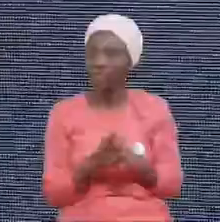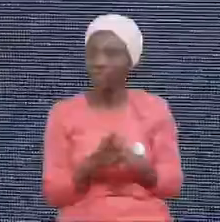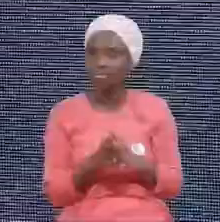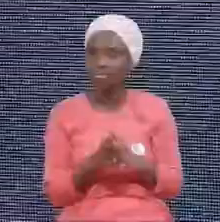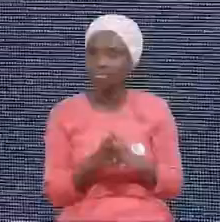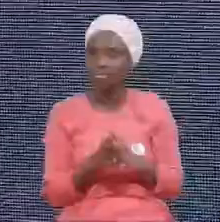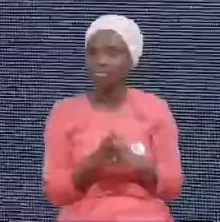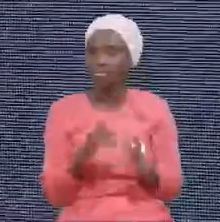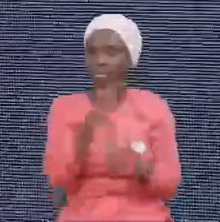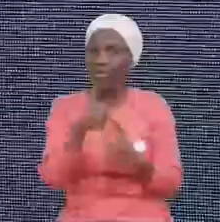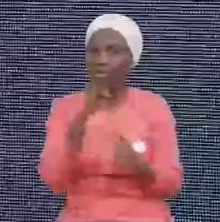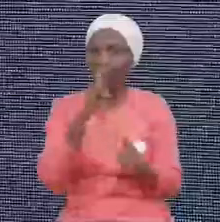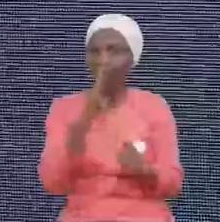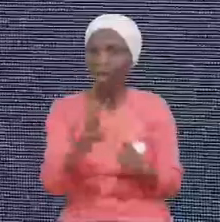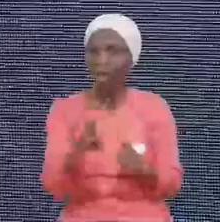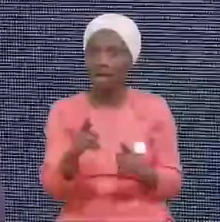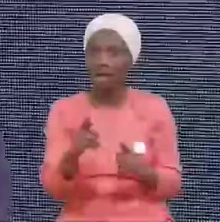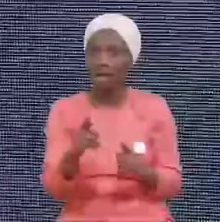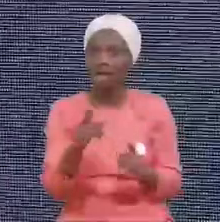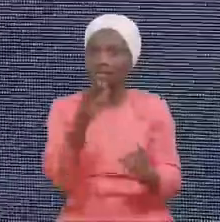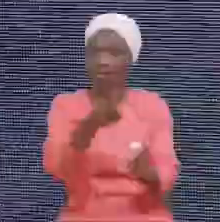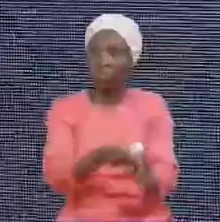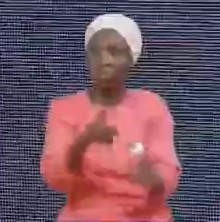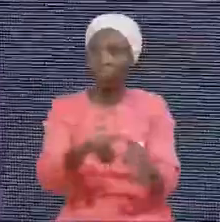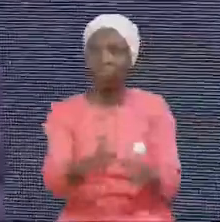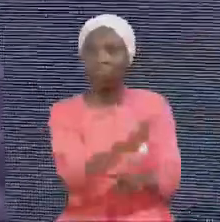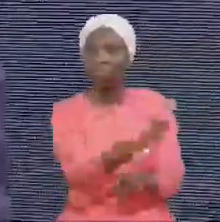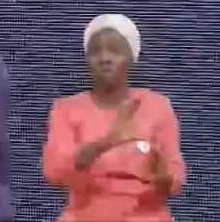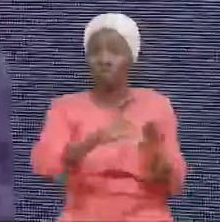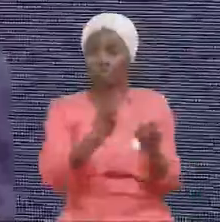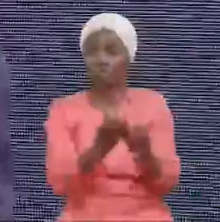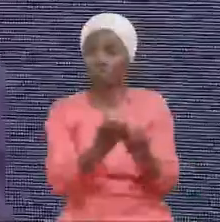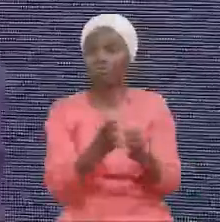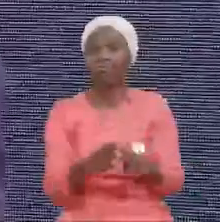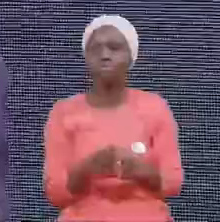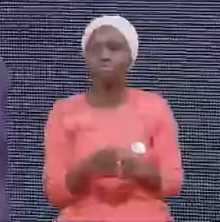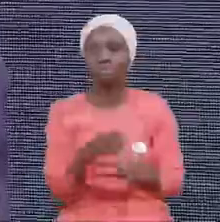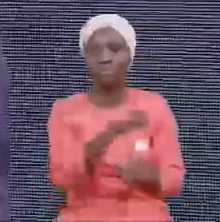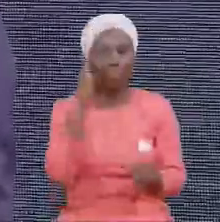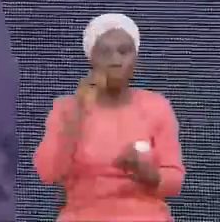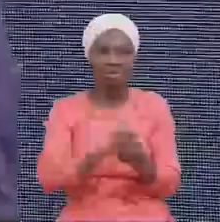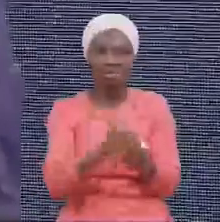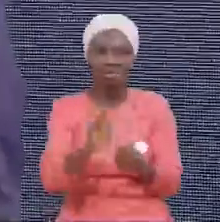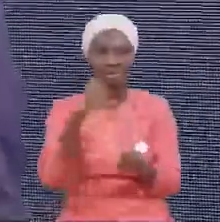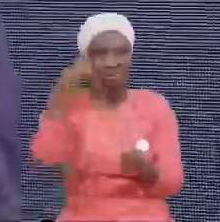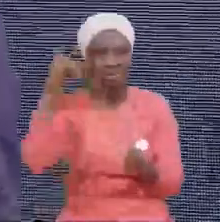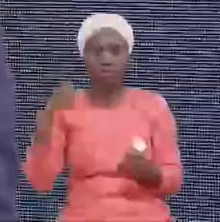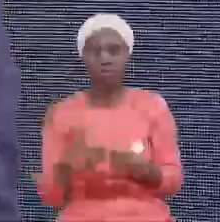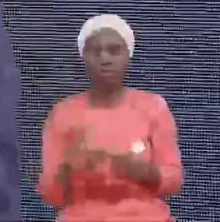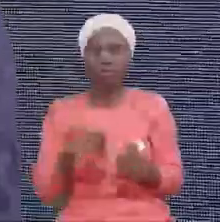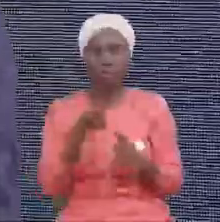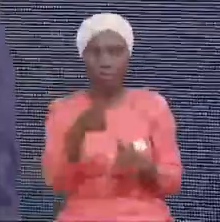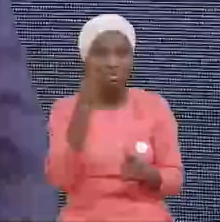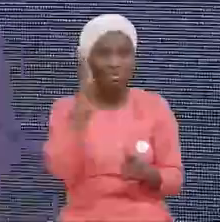Et quand tu es emballé dans le système, tu oublies tes rêves. Tu oublies le